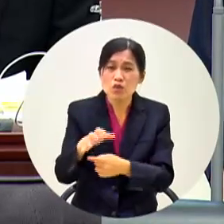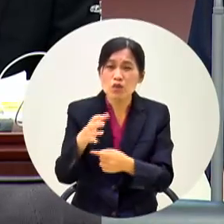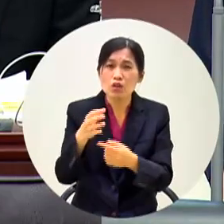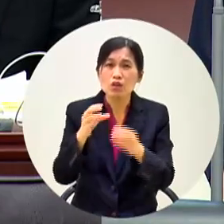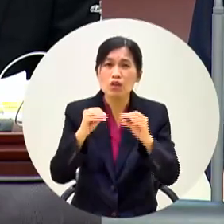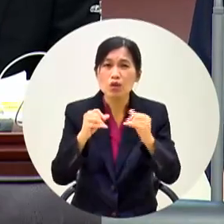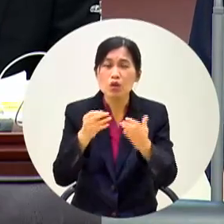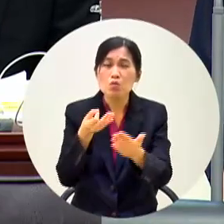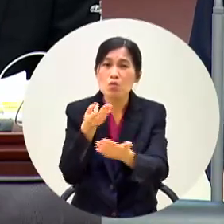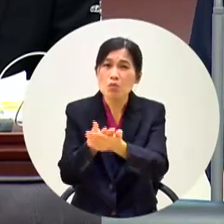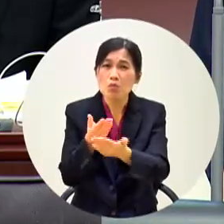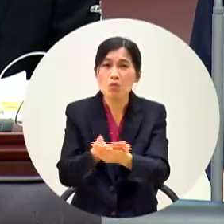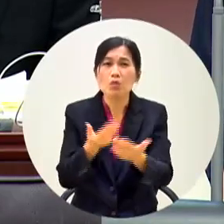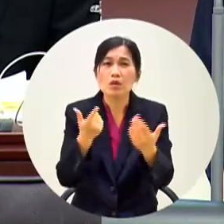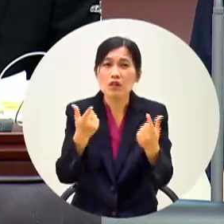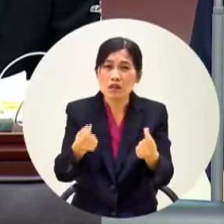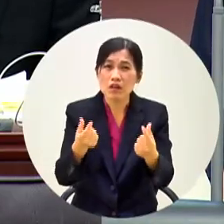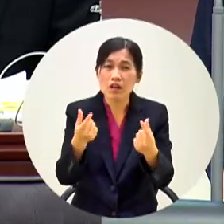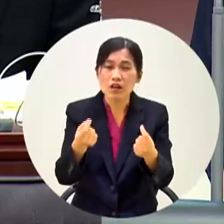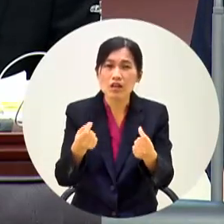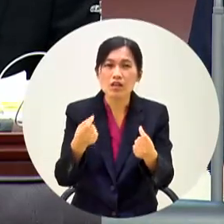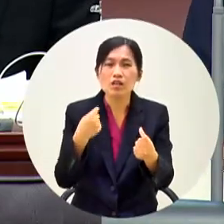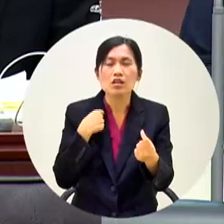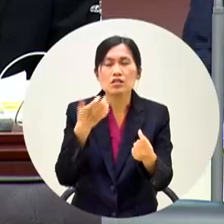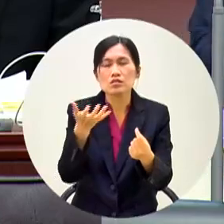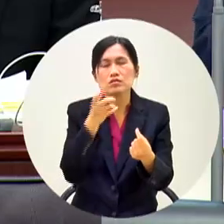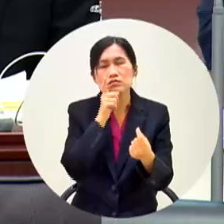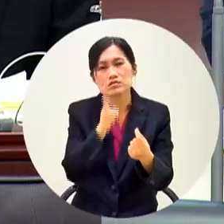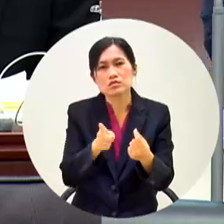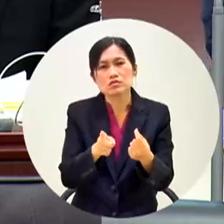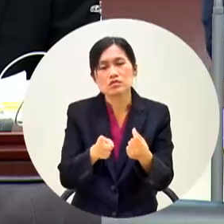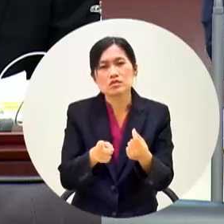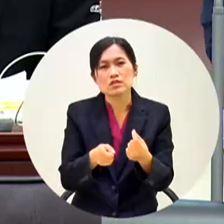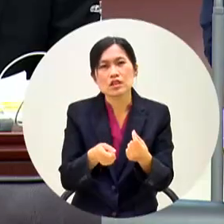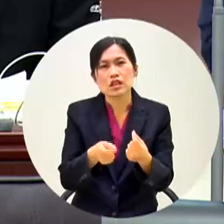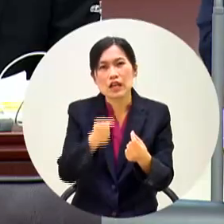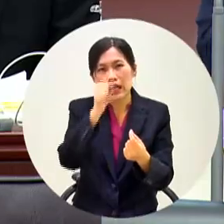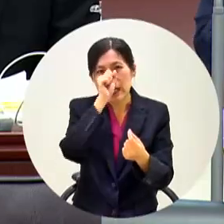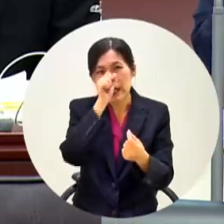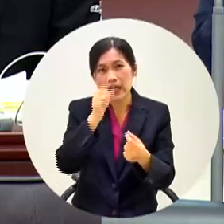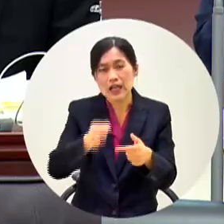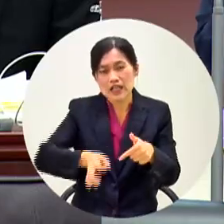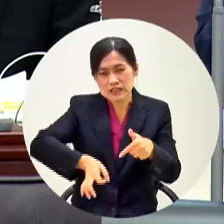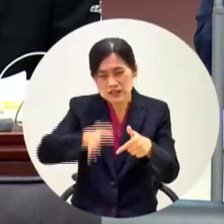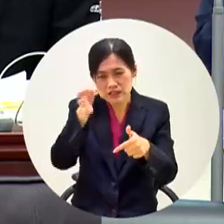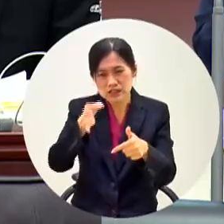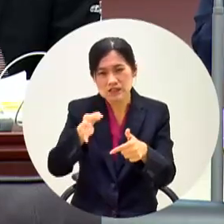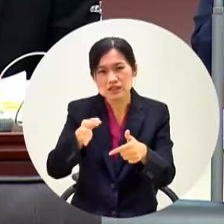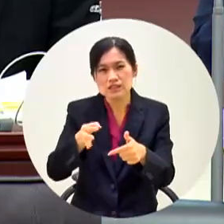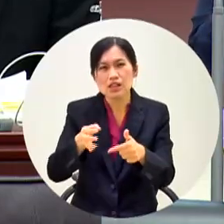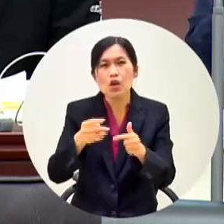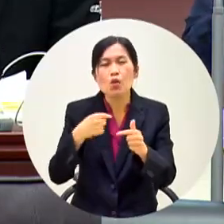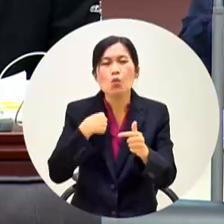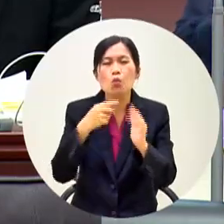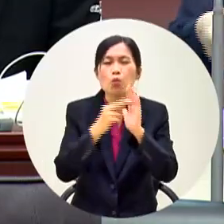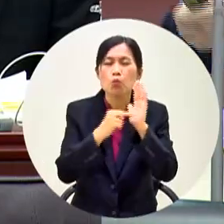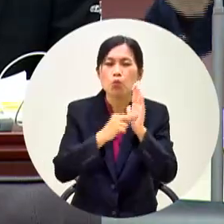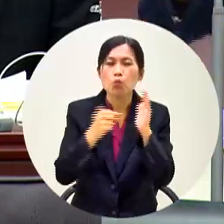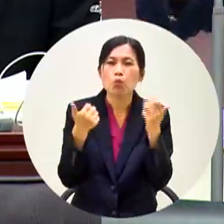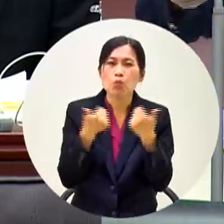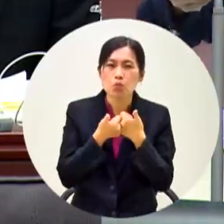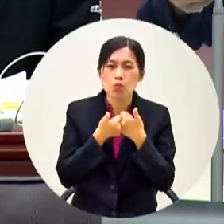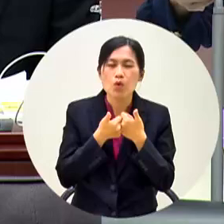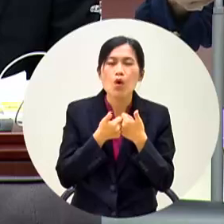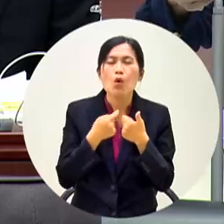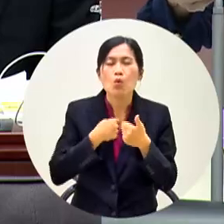是？ 农地我们刚刚有讲嘛，从优架构嘛，那这个条件我在说明会的时候我就会正式公